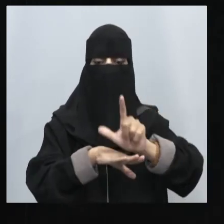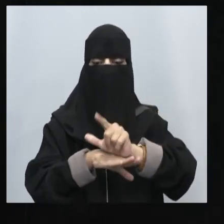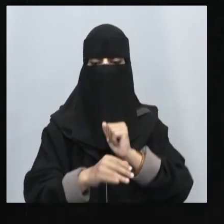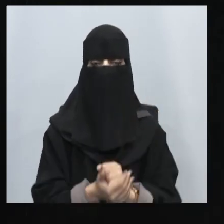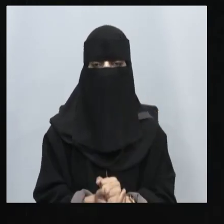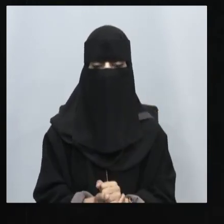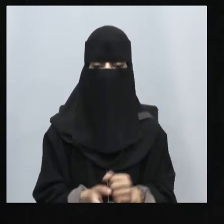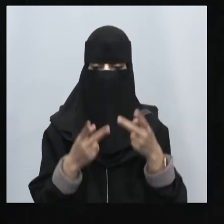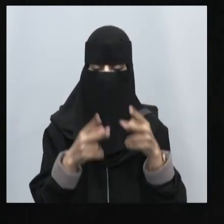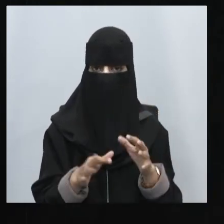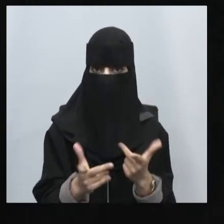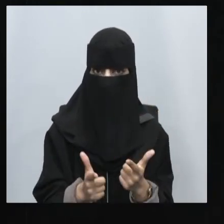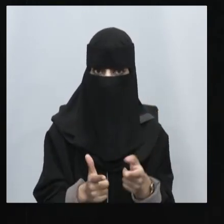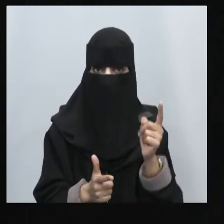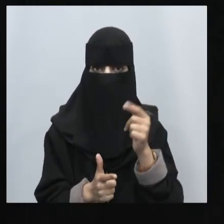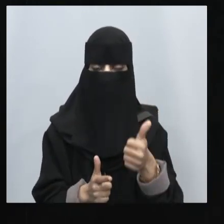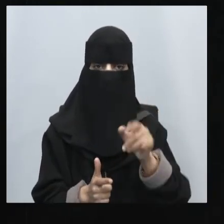في الدوله الامويه